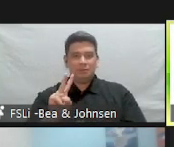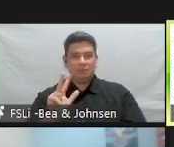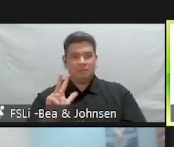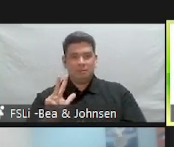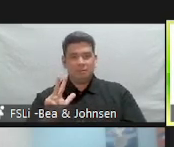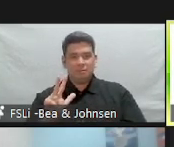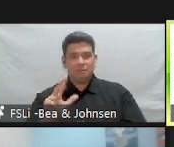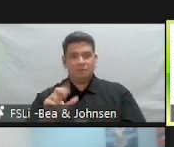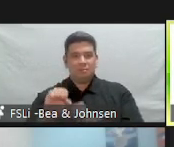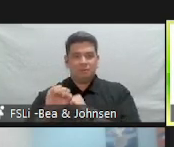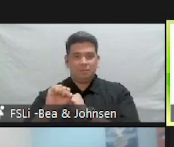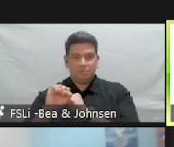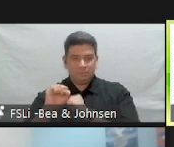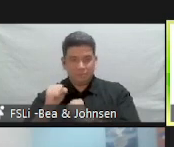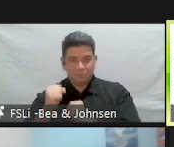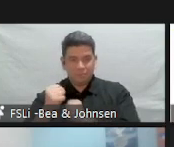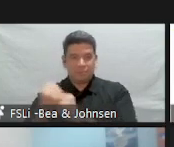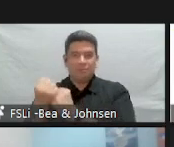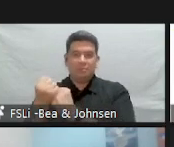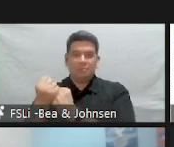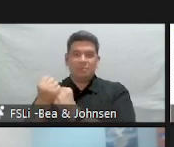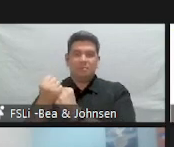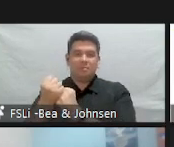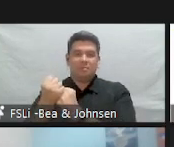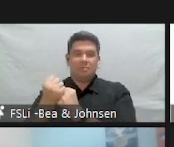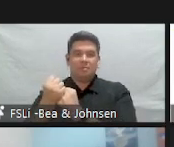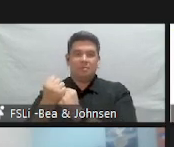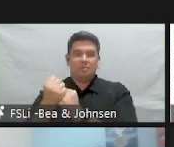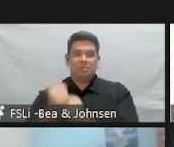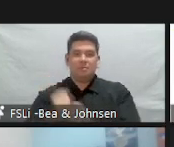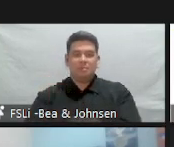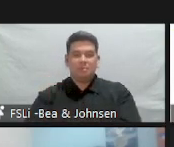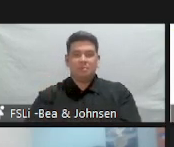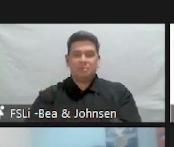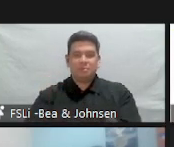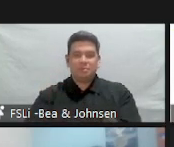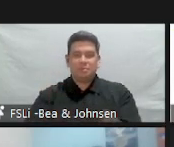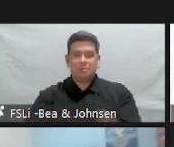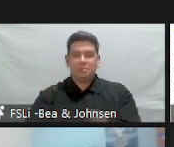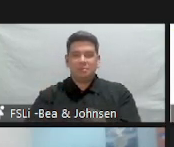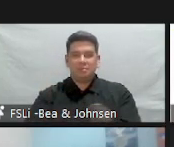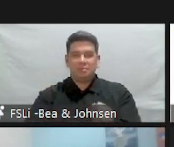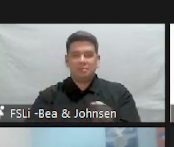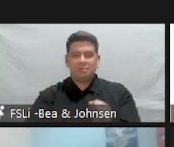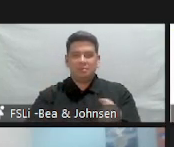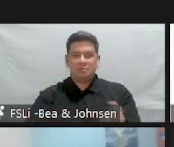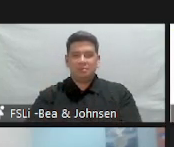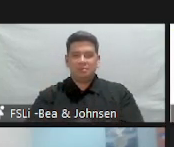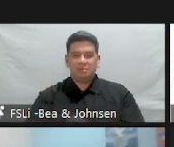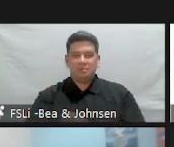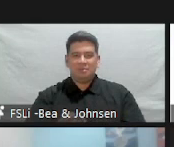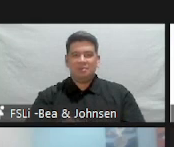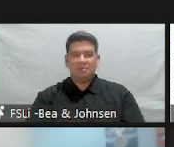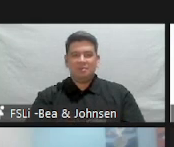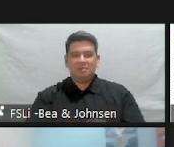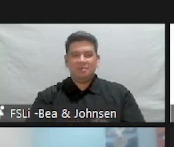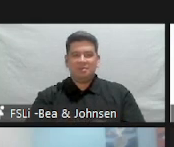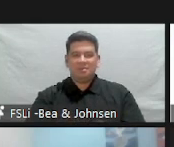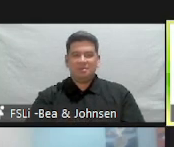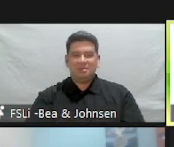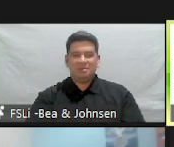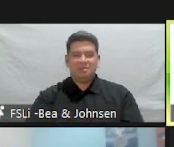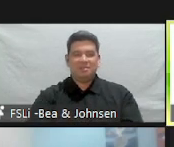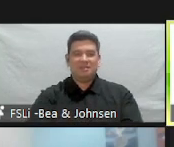mga manananggol ng wika. Ayan, kayo dito, class. Ayan, ang manananggal ng wika. At